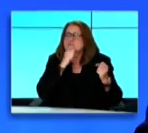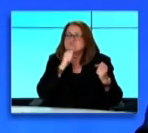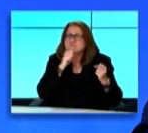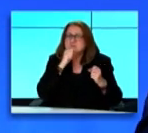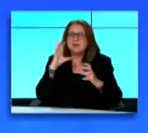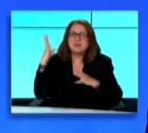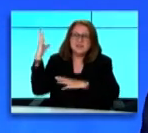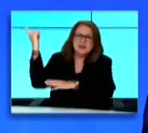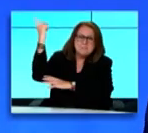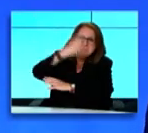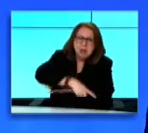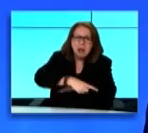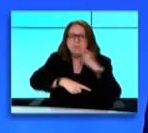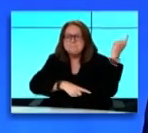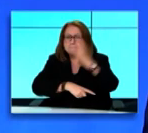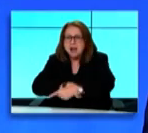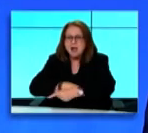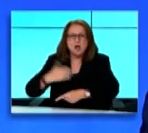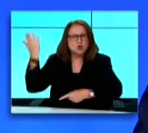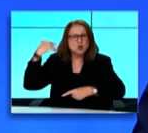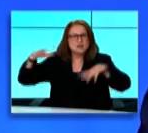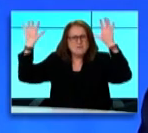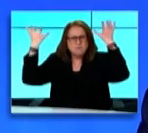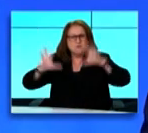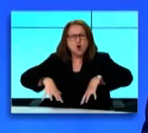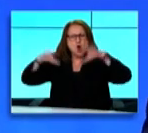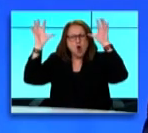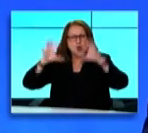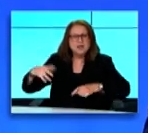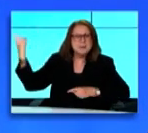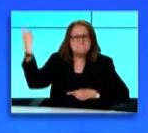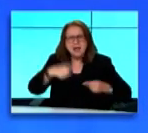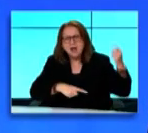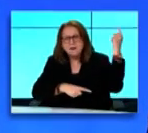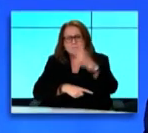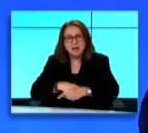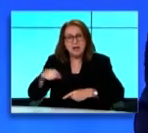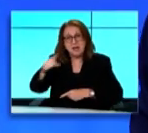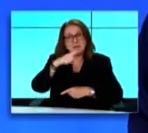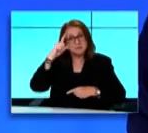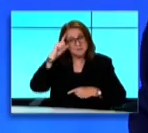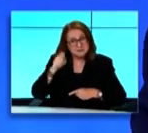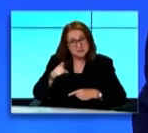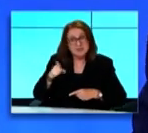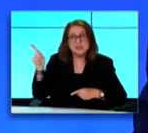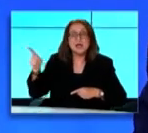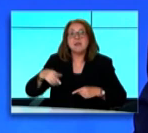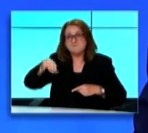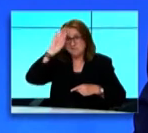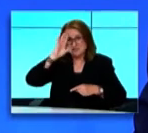έπρεπε να καθαριστούν και καθαρίστηκαν αυτά. Δεν ξέρω πόσοι από σας γνωρίζετε ότι τα βασιλικά έχουν 2 τουλάχιστον πολύ μεγάλες αντιπυρικές